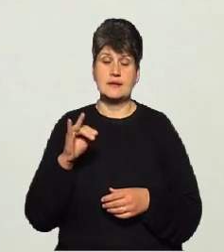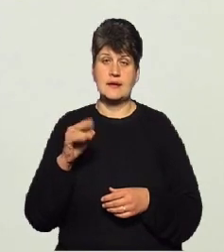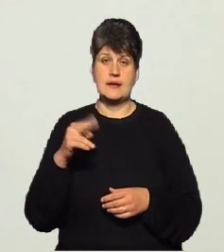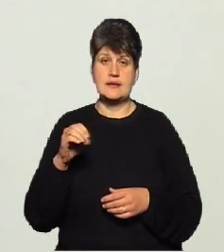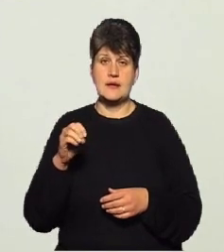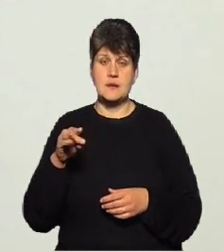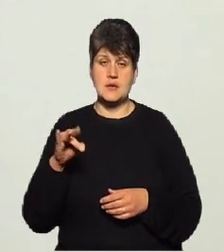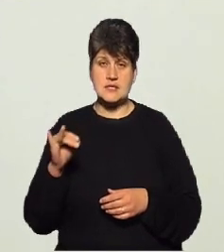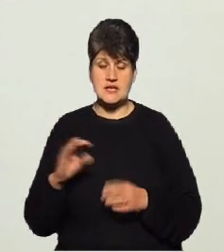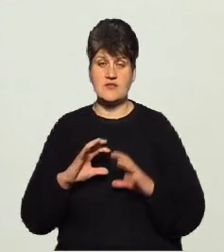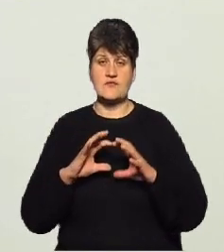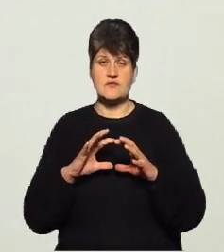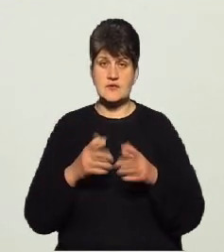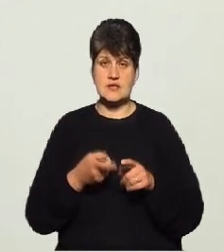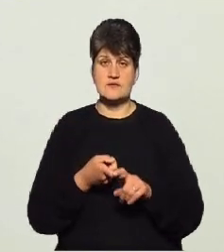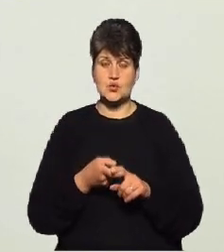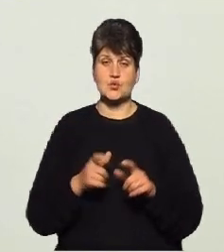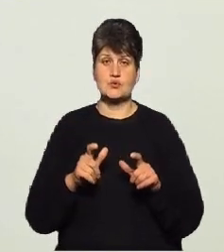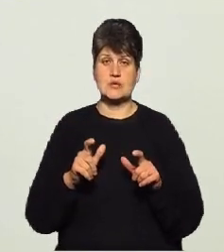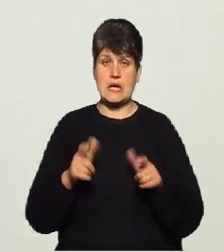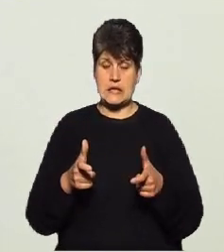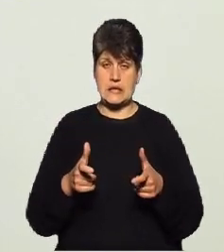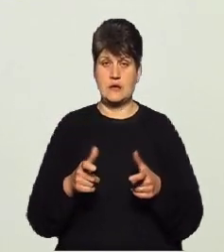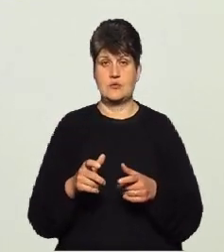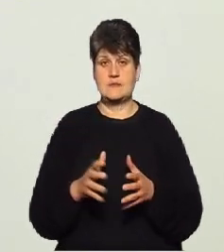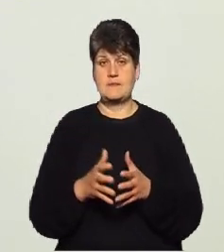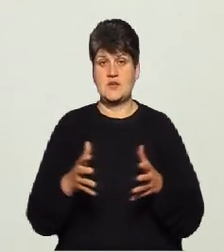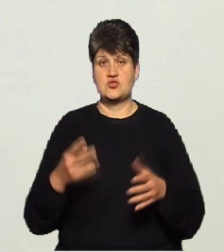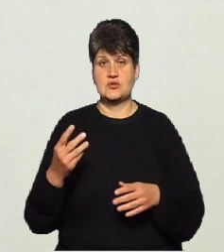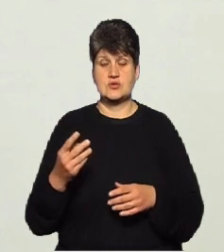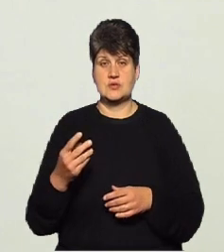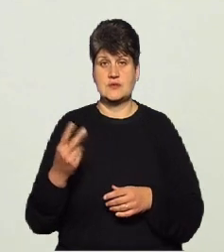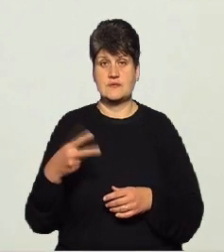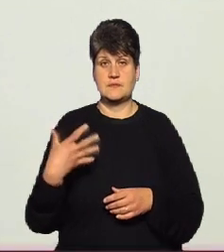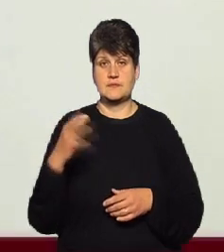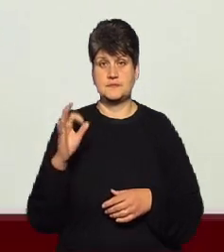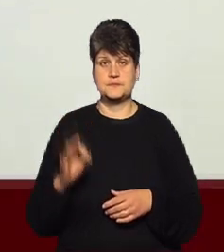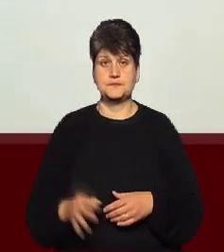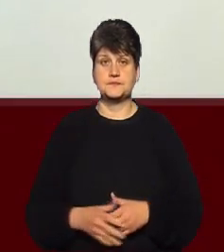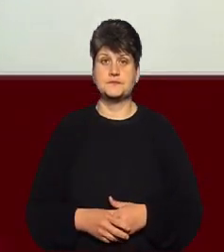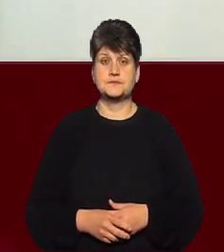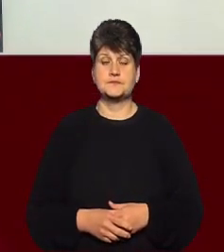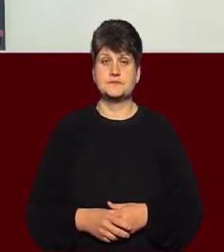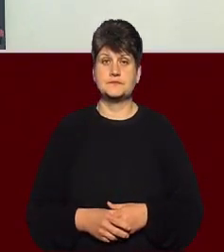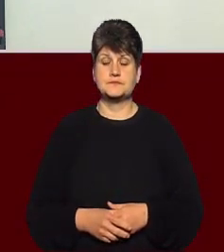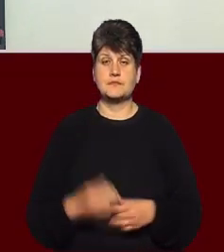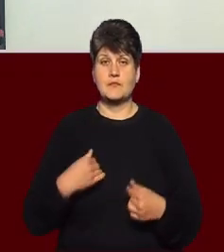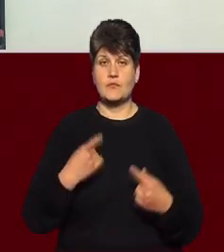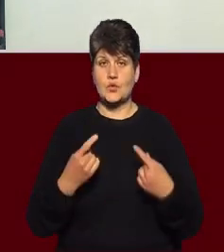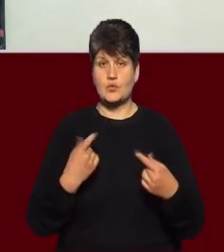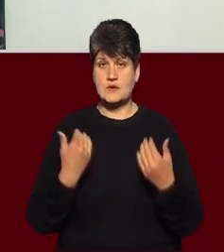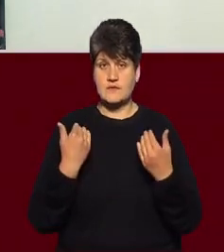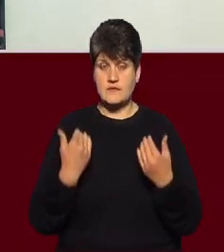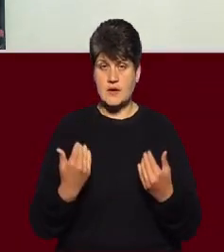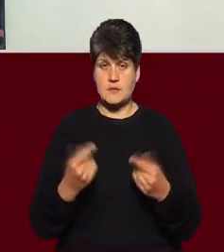карантином, з локдаунами збільшилося майже на чверть. От ми з вами говоримо все про такі негативні впливи,